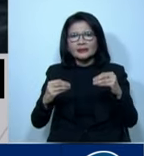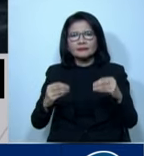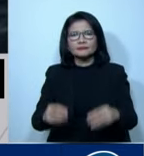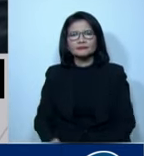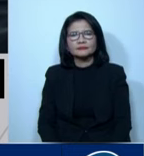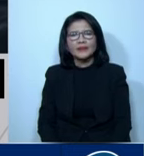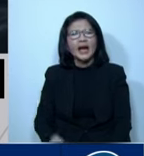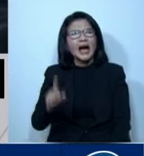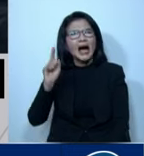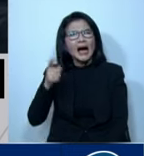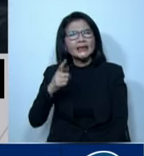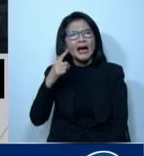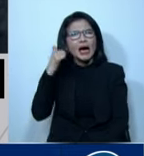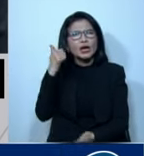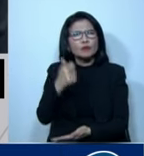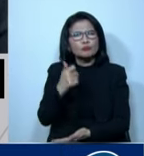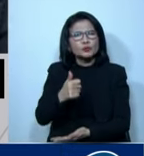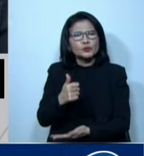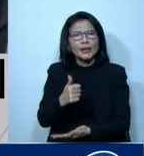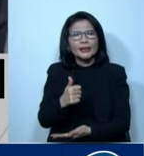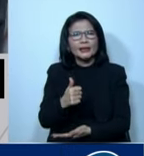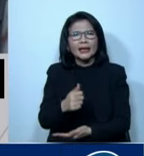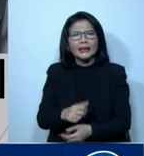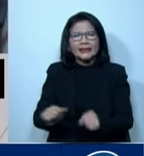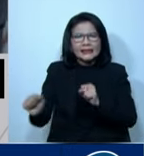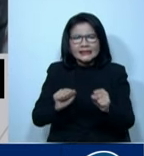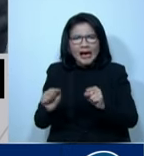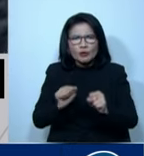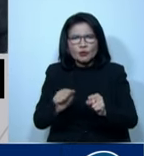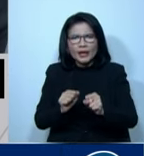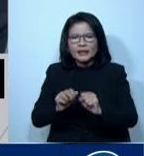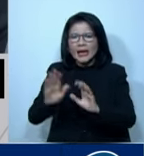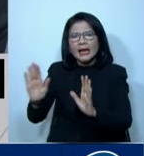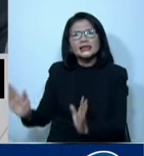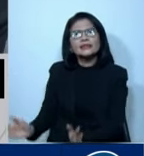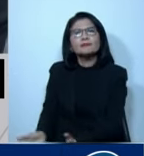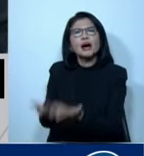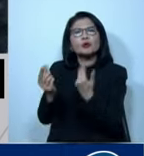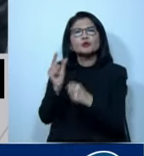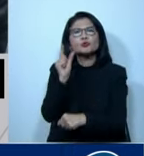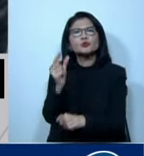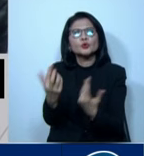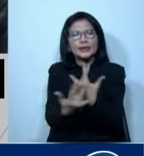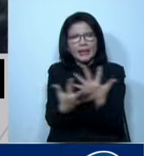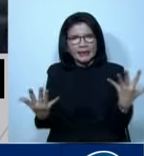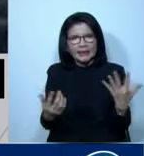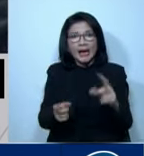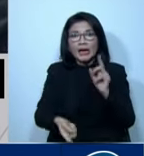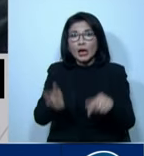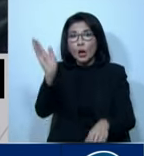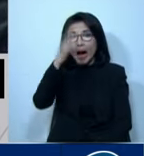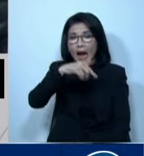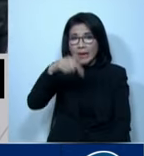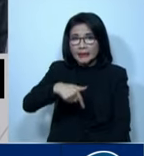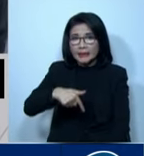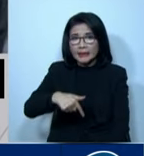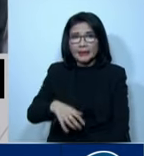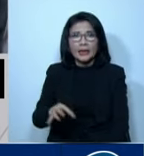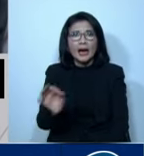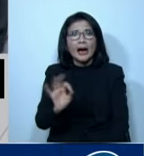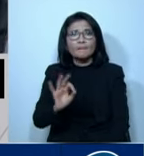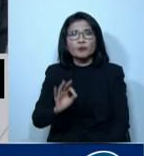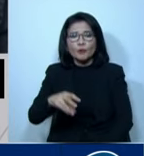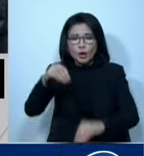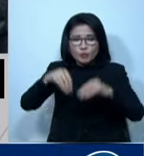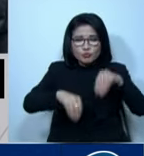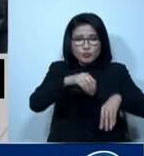melihat ada kebutuhan-kebutuhan urgen yang dibangun untuk rakyat. Kalau hari ini kita belum bisa menyiapkan